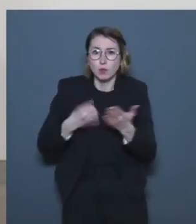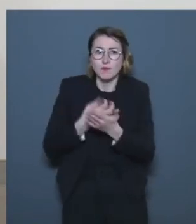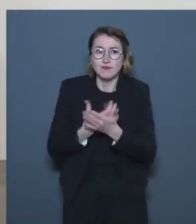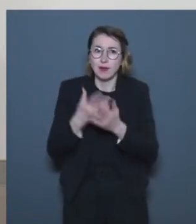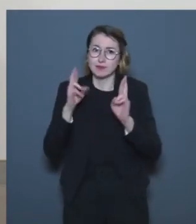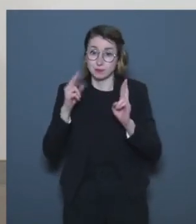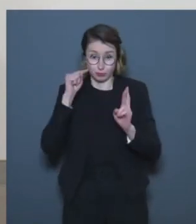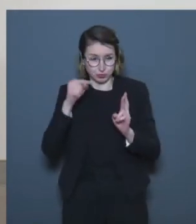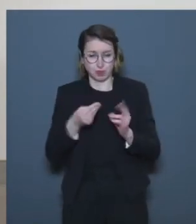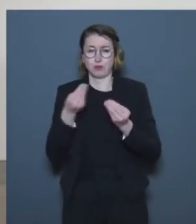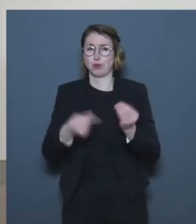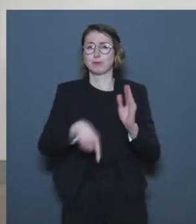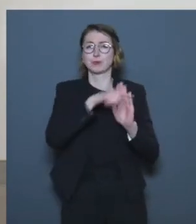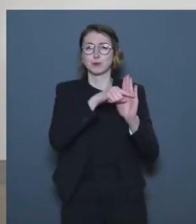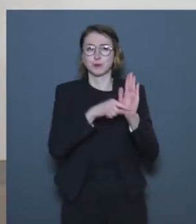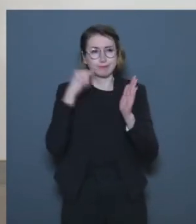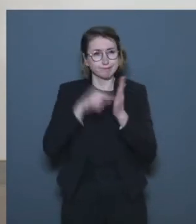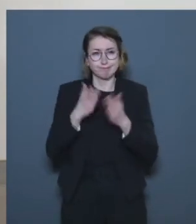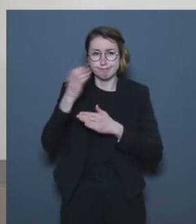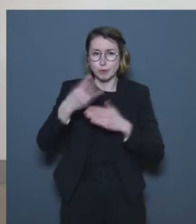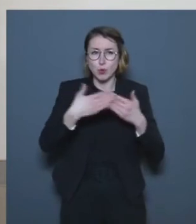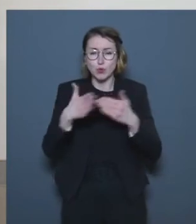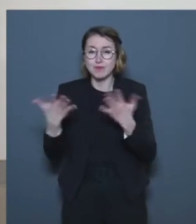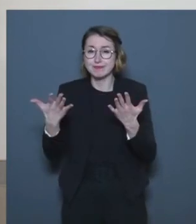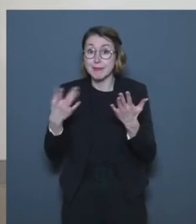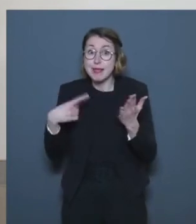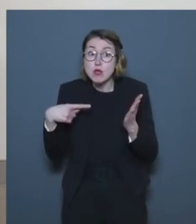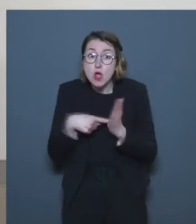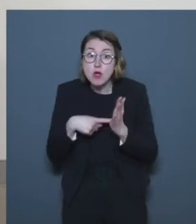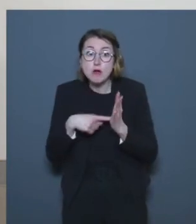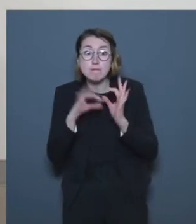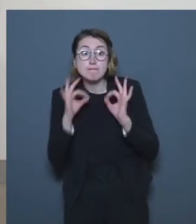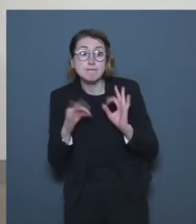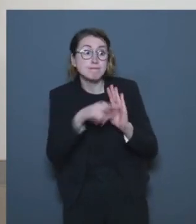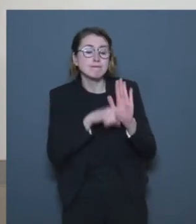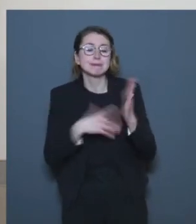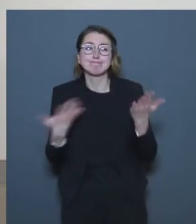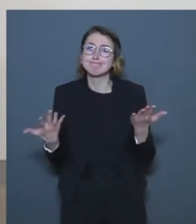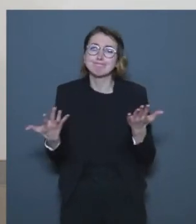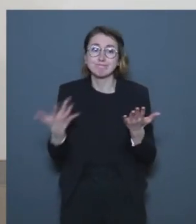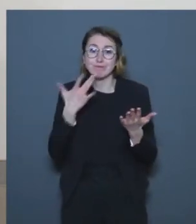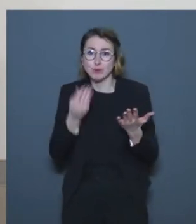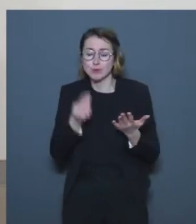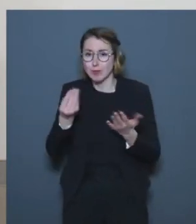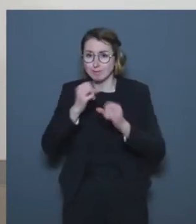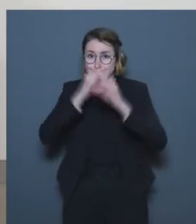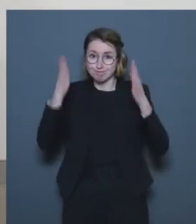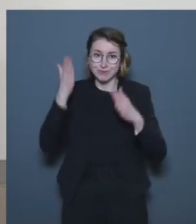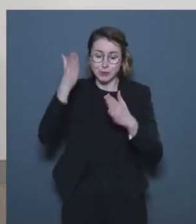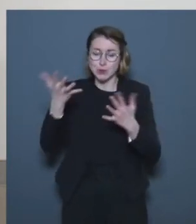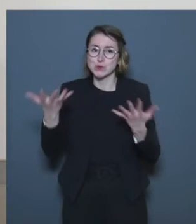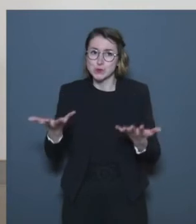mesures drastiques avec le but de pouvoir donner une perspective. Face à cette situation, le